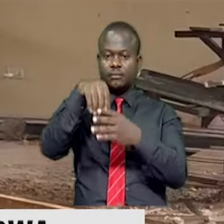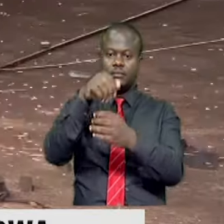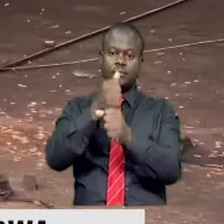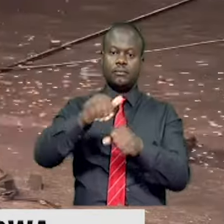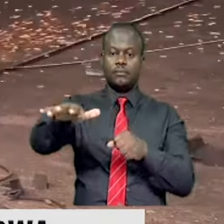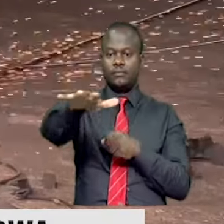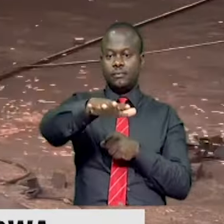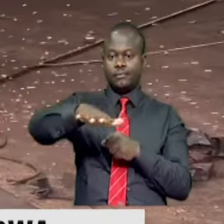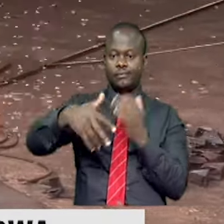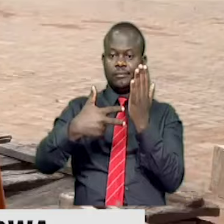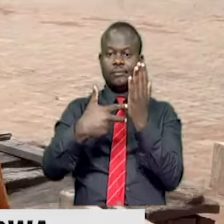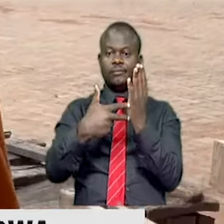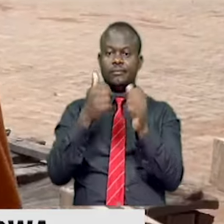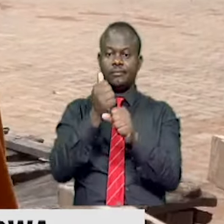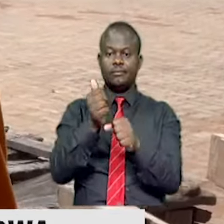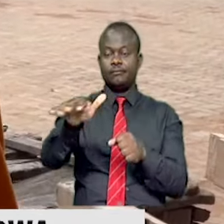gakiriro.